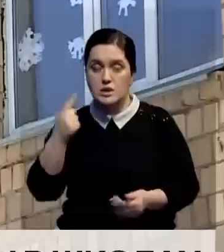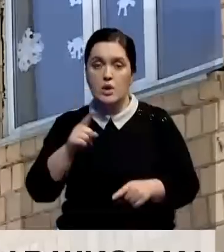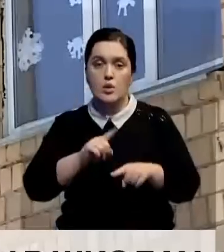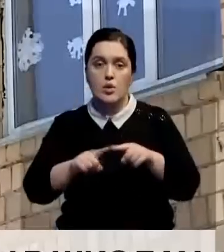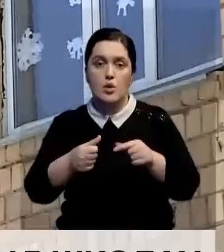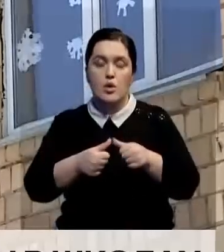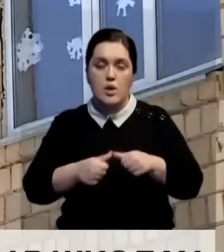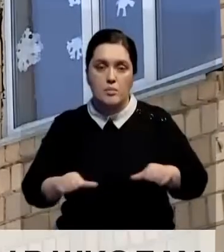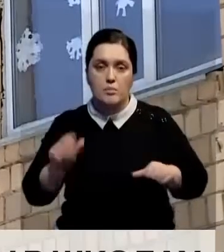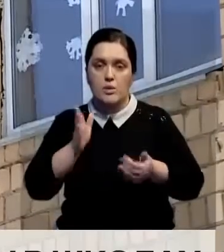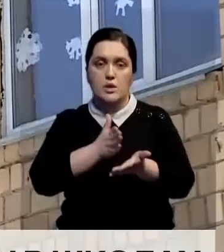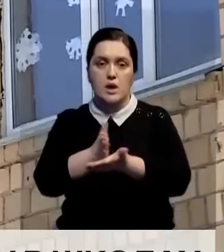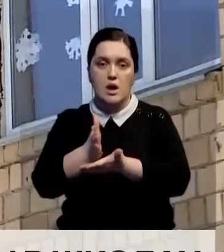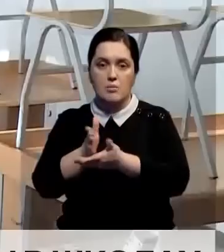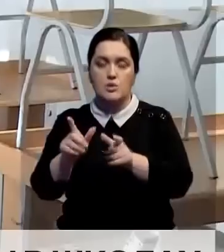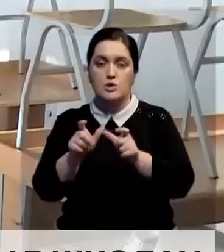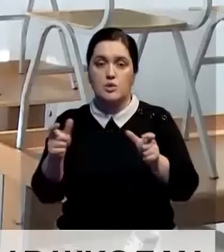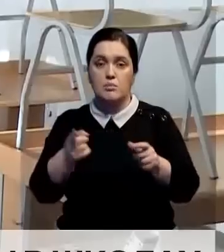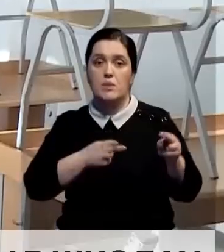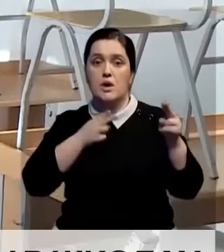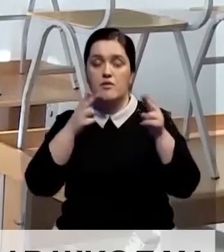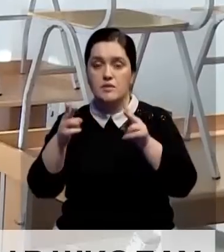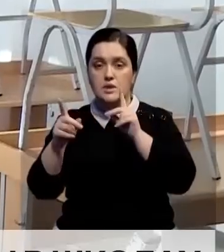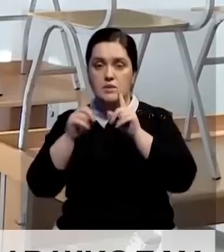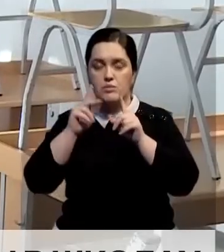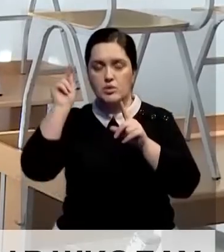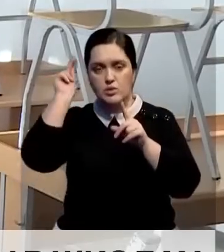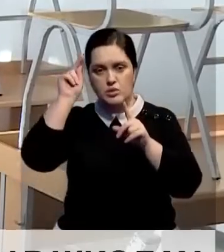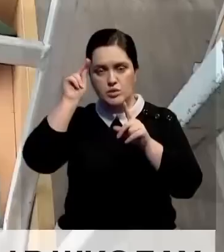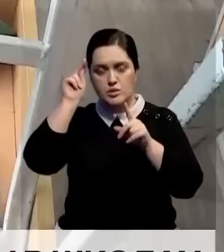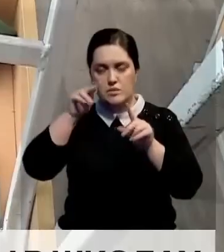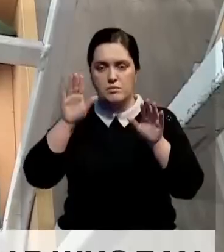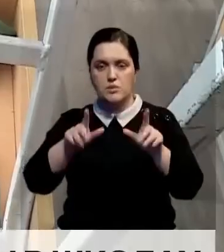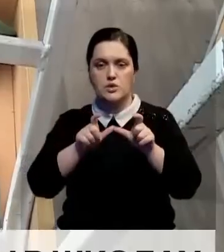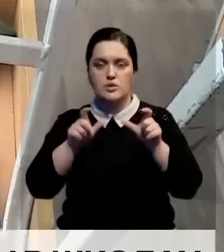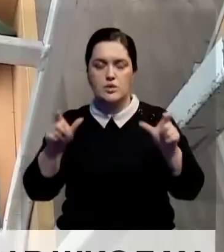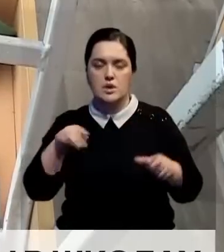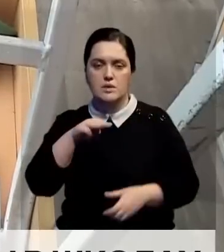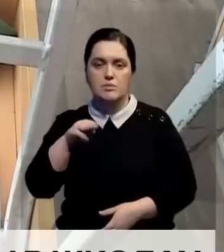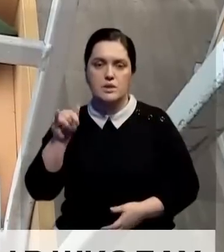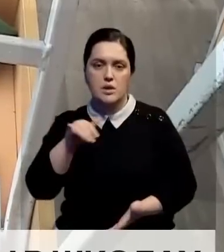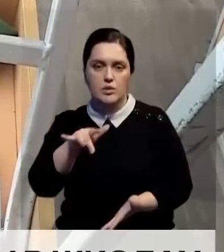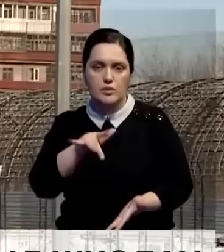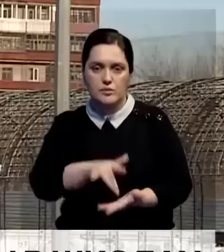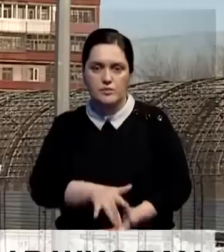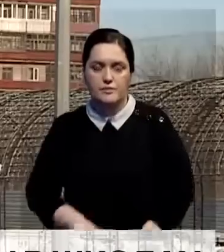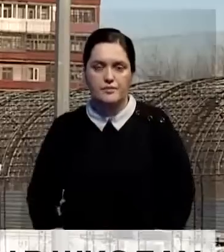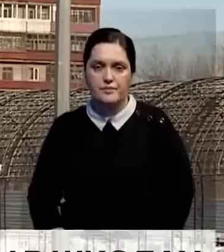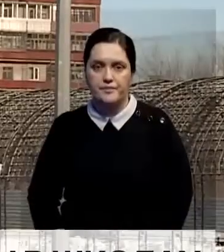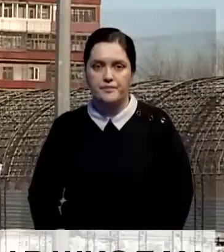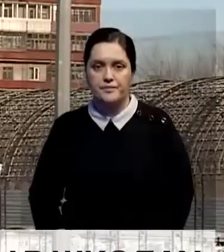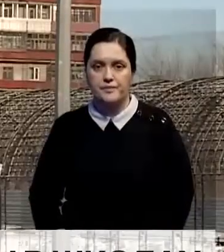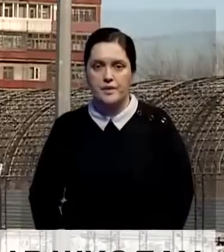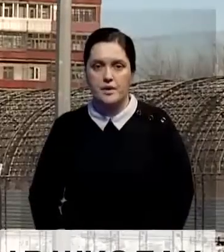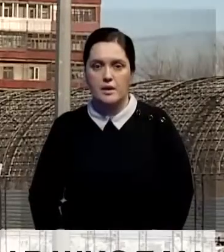комиссия начнет обход школ, и первое выездное совещание пройдет в учебных заведениях Темиртау. Марина Золотарева, Сайла Уиликов, Зарина Зулпыхар,